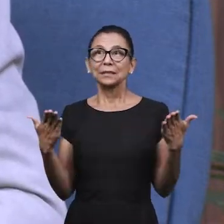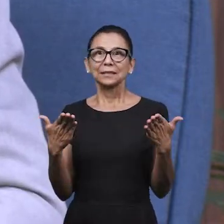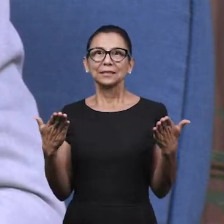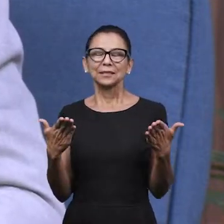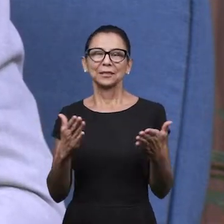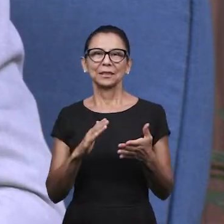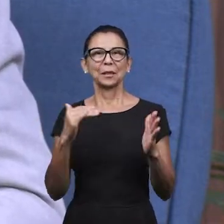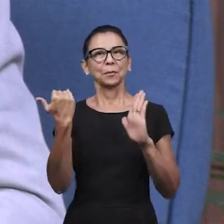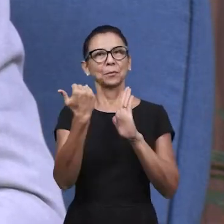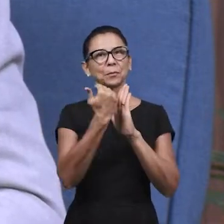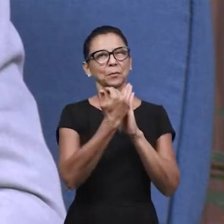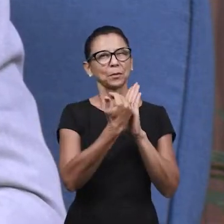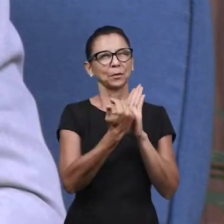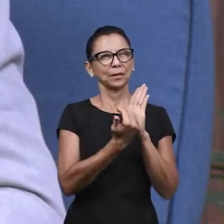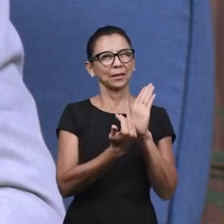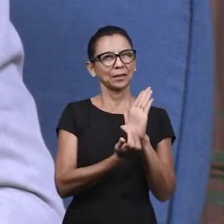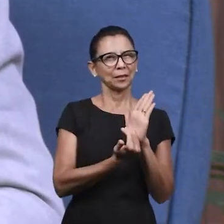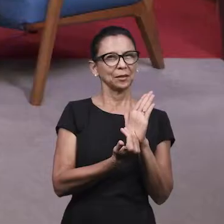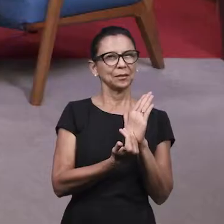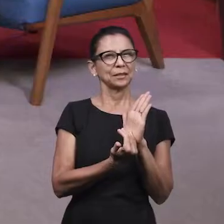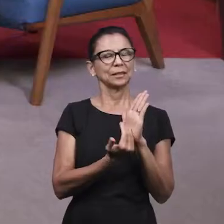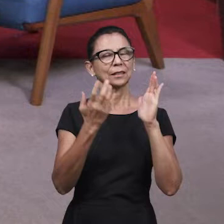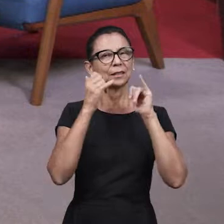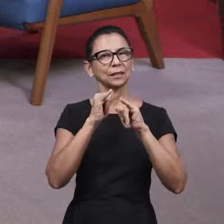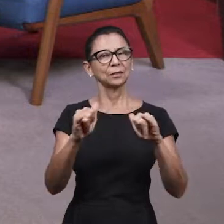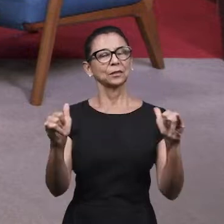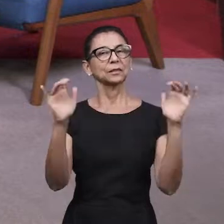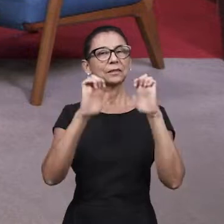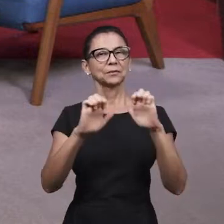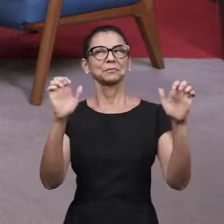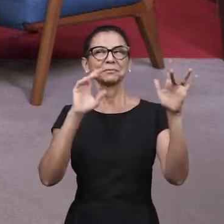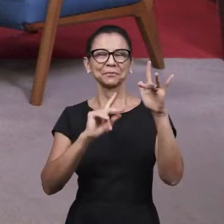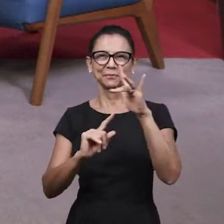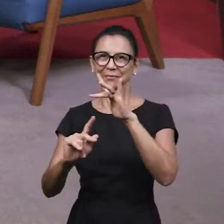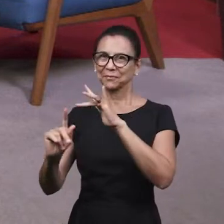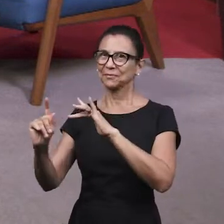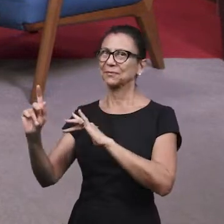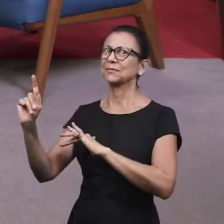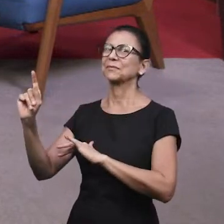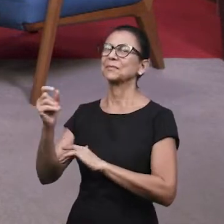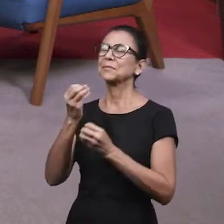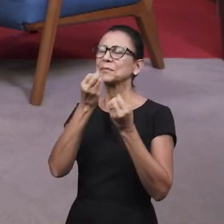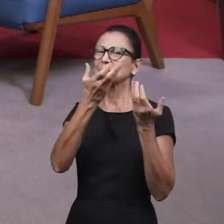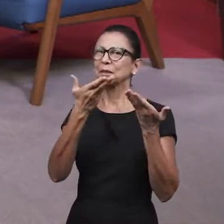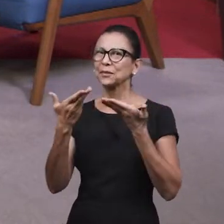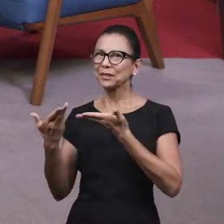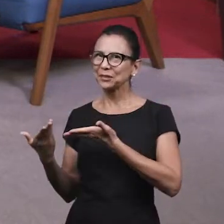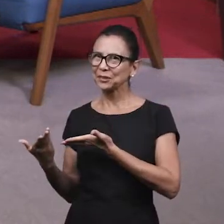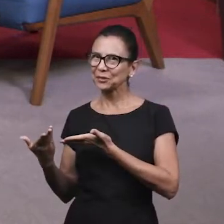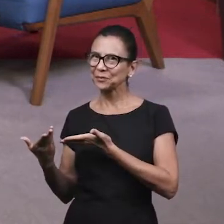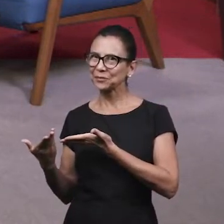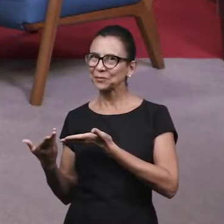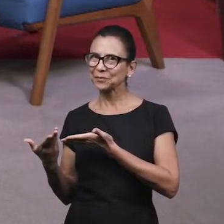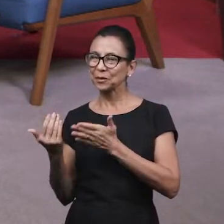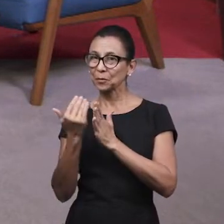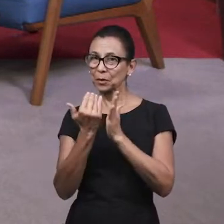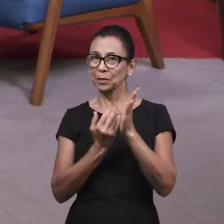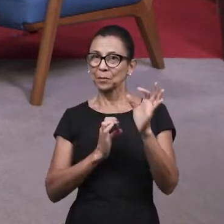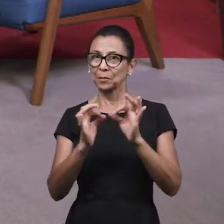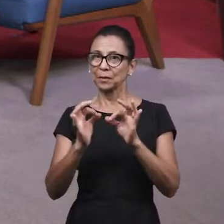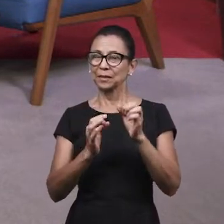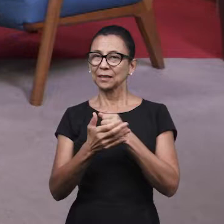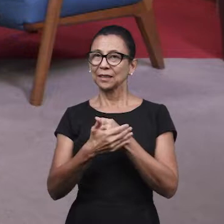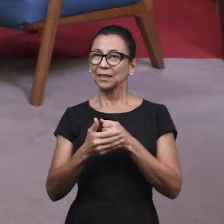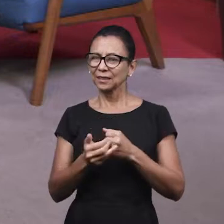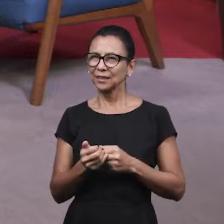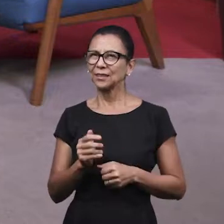maintenant une édition de plus de la programmation en annonçant l'Évangile éternel. Soyez bienvenus à cette programmation qui est préparée avec